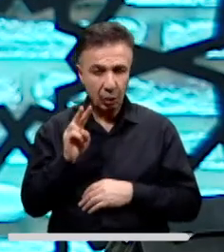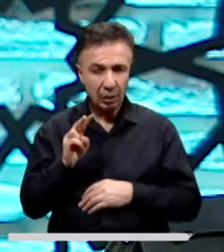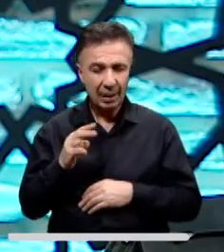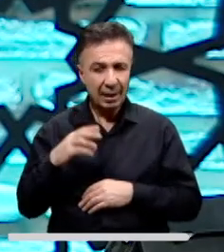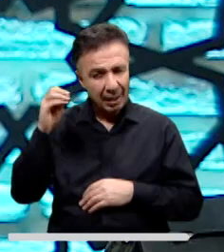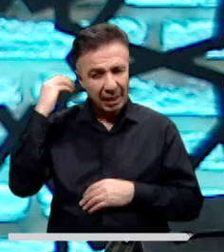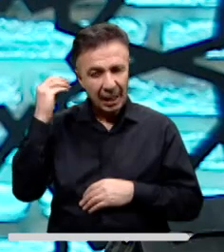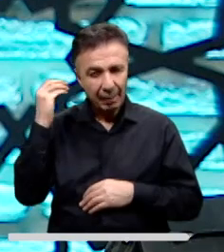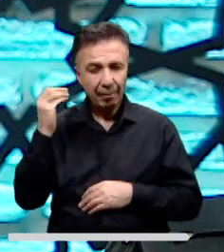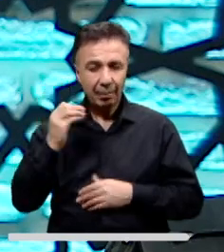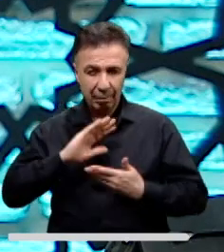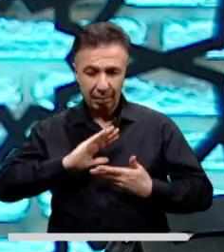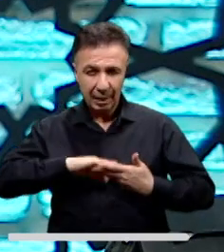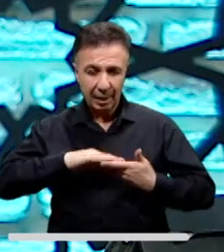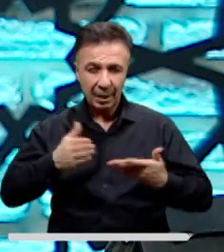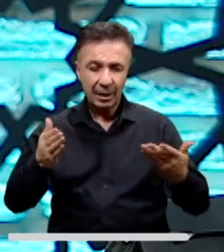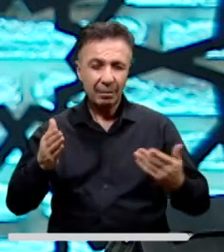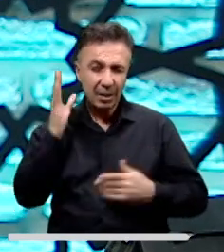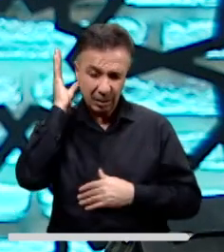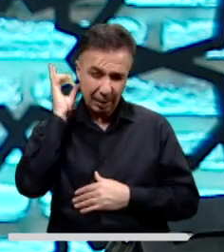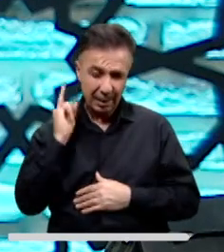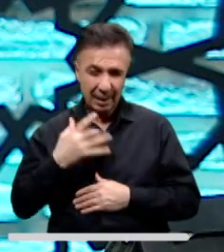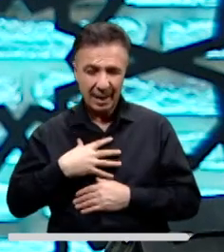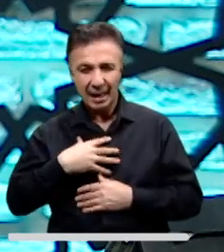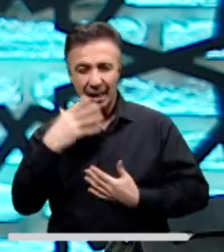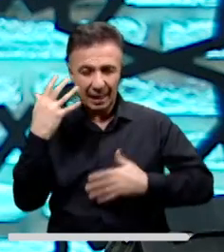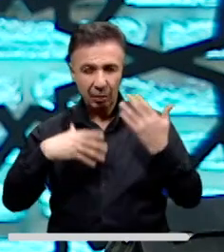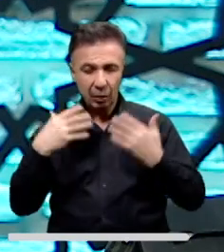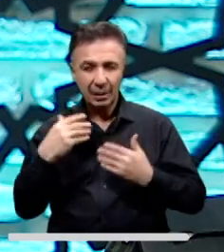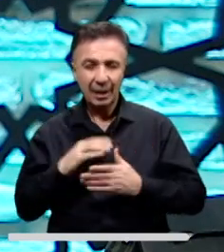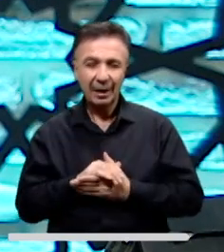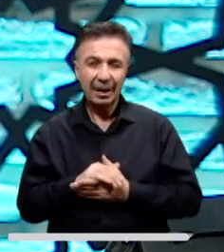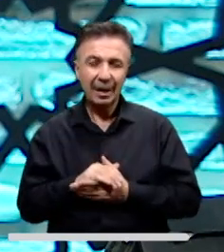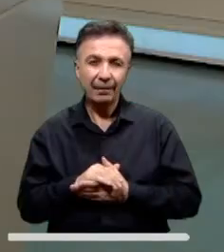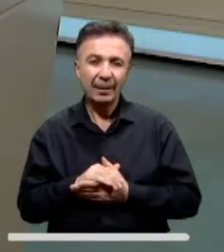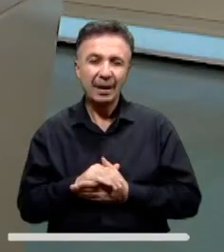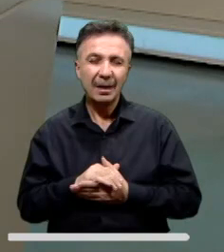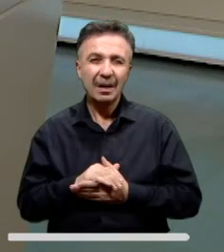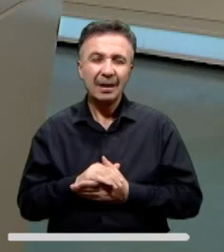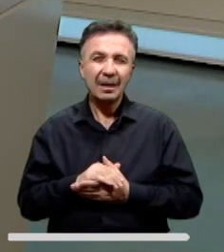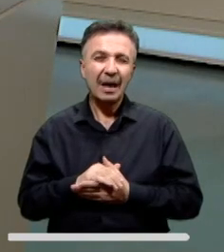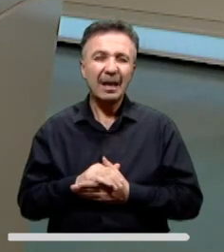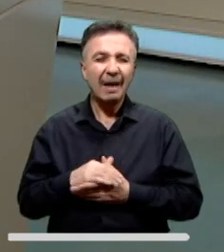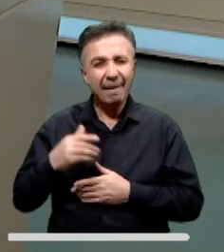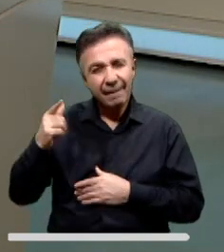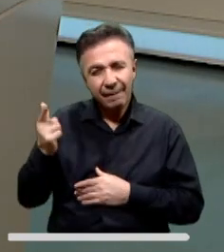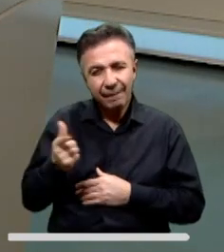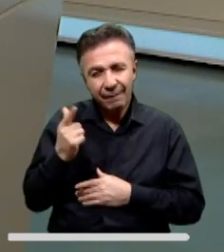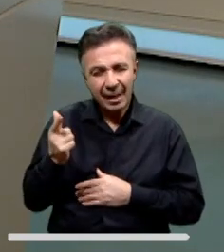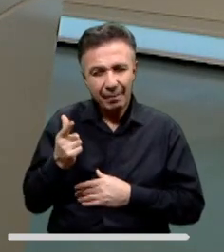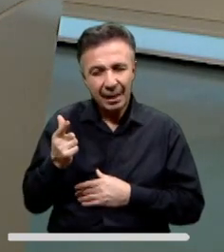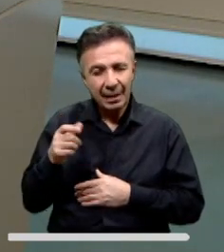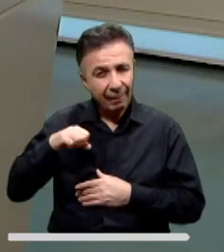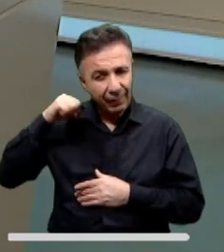arkadaşlarımız camilerde Diyanet televizyonumuzda yayınlanan çizgi filmlerden çocuklara açıyorlar, izletiyorlar. Allah her birinden razı